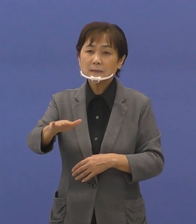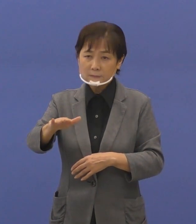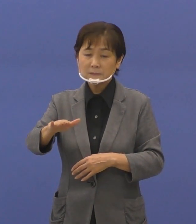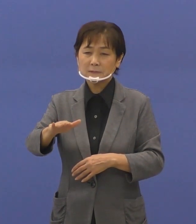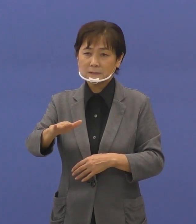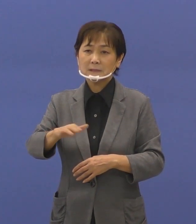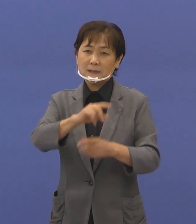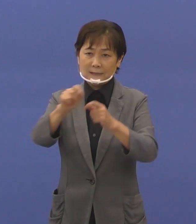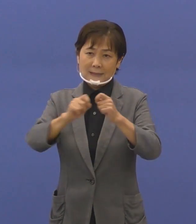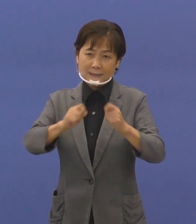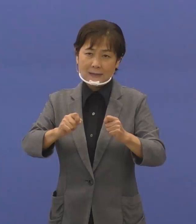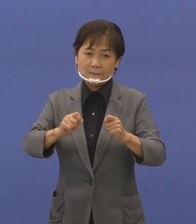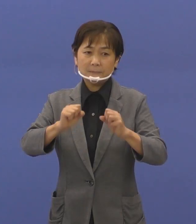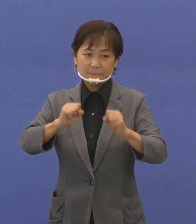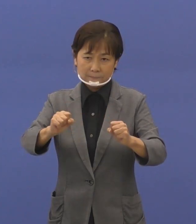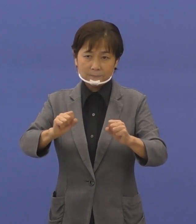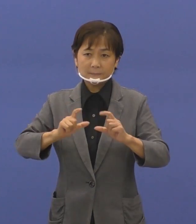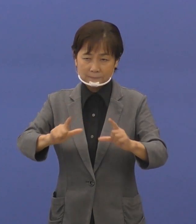どうもすいません、ありがとうございました。